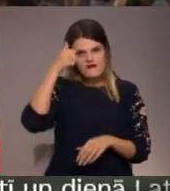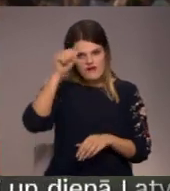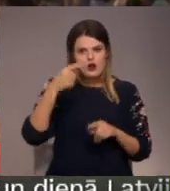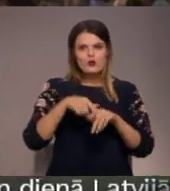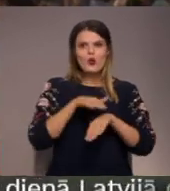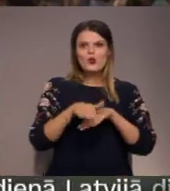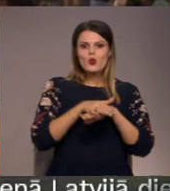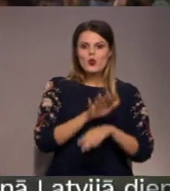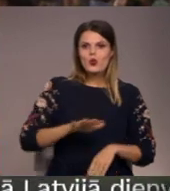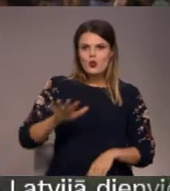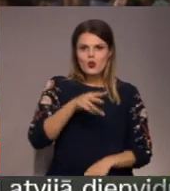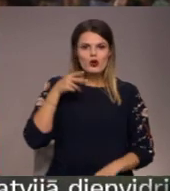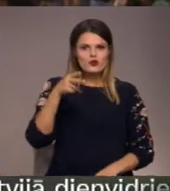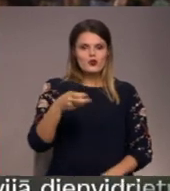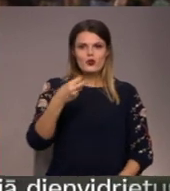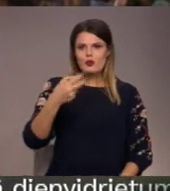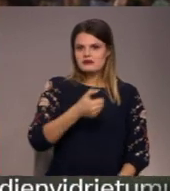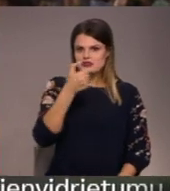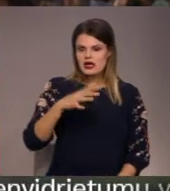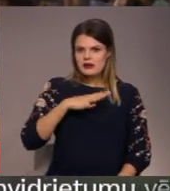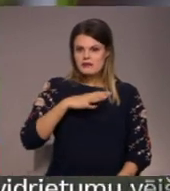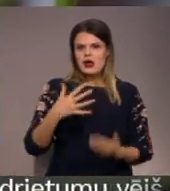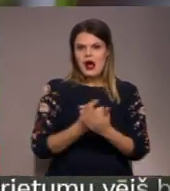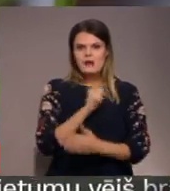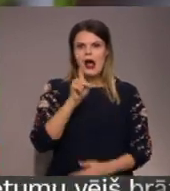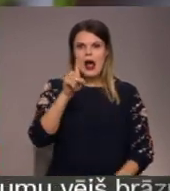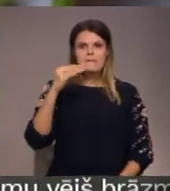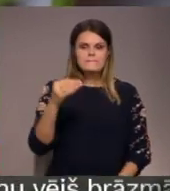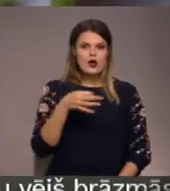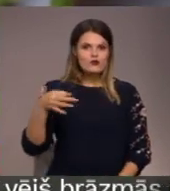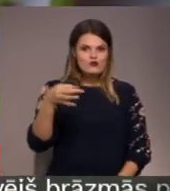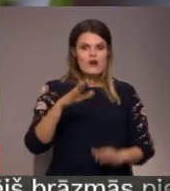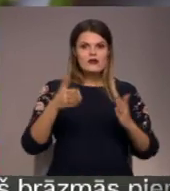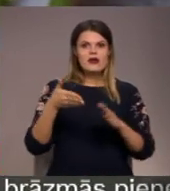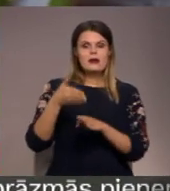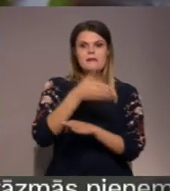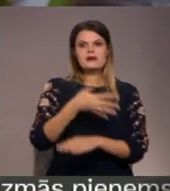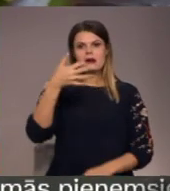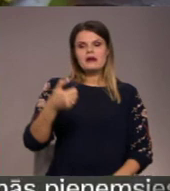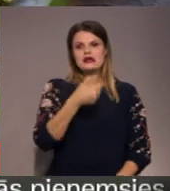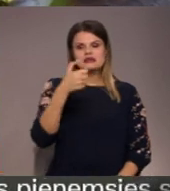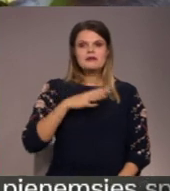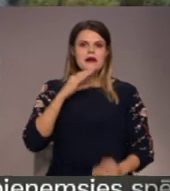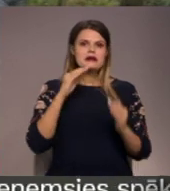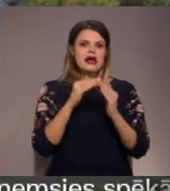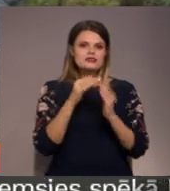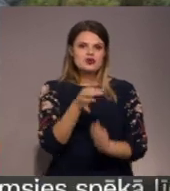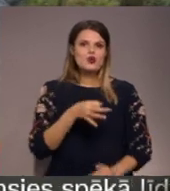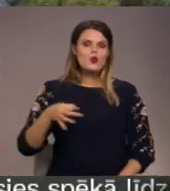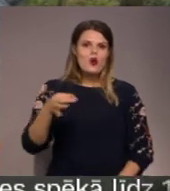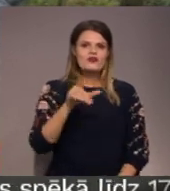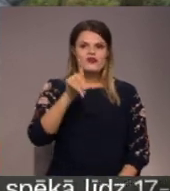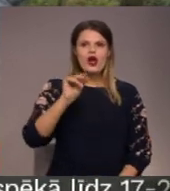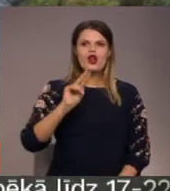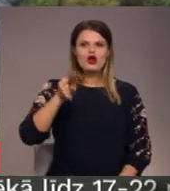Tukuma apkārtnē, 2012. Gadā Apes novadā, bet pirms 5 gadiem Rēzeknes novada Lendžu pagastā. Taudiāņi tagad